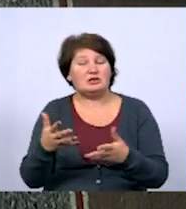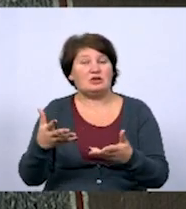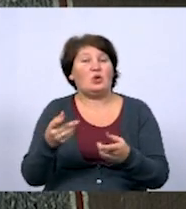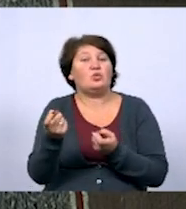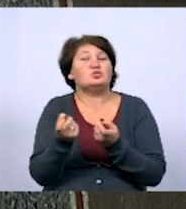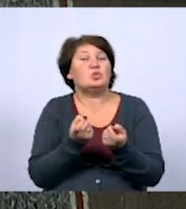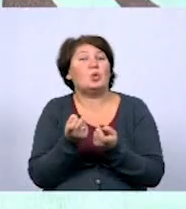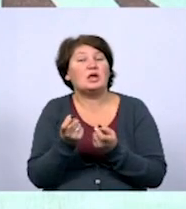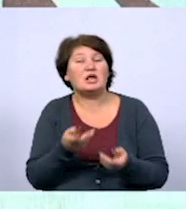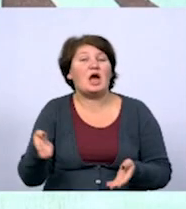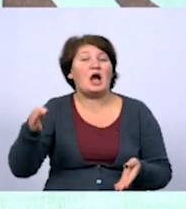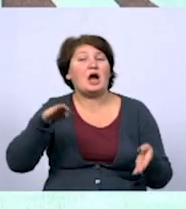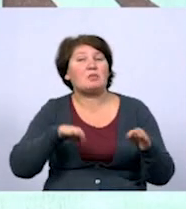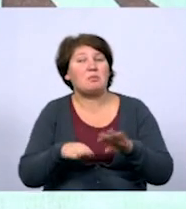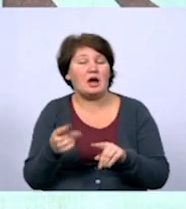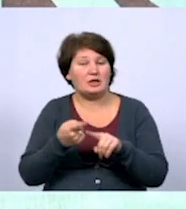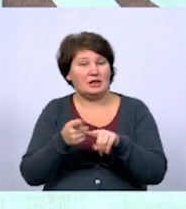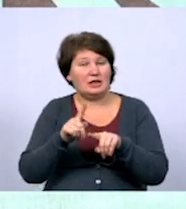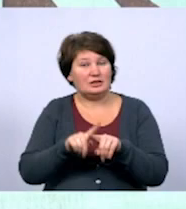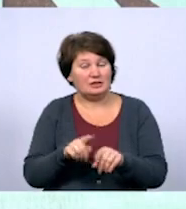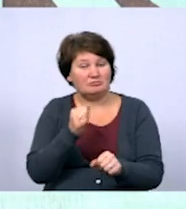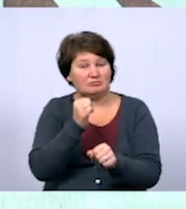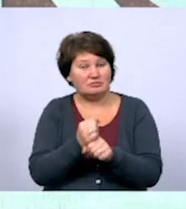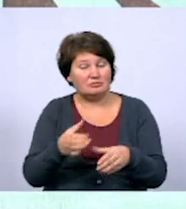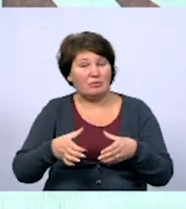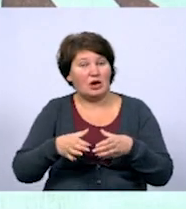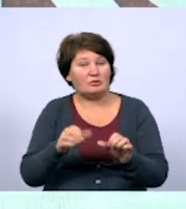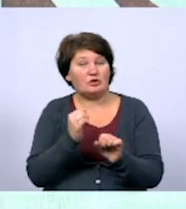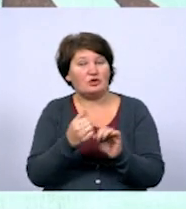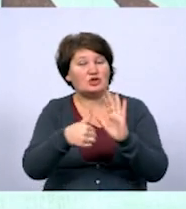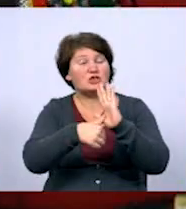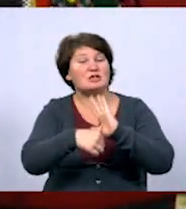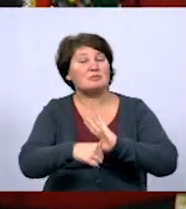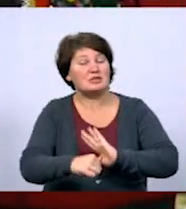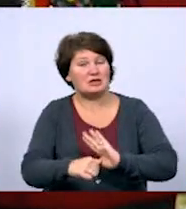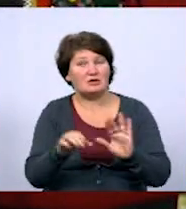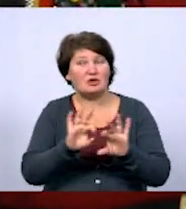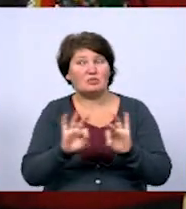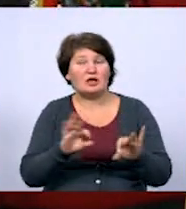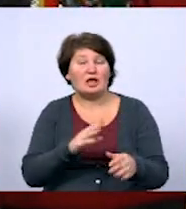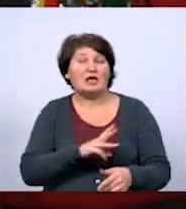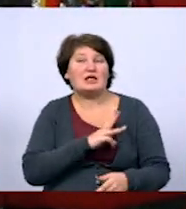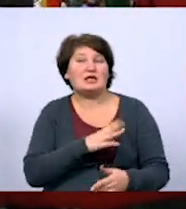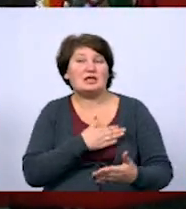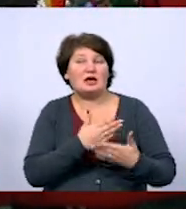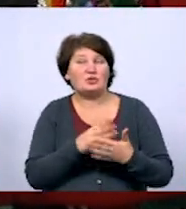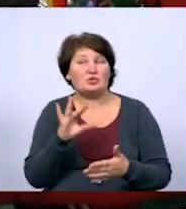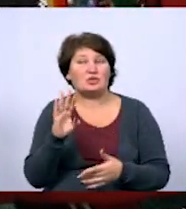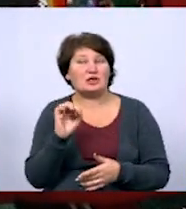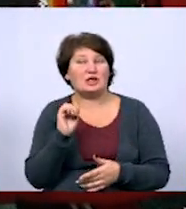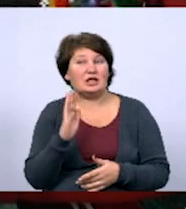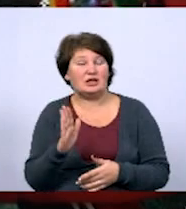Гуцулії, Карпат. Над реалізацією цього проєкту працювали 6 місяців, розповідає ініціатор Василь Юськів.